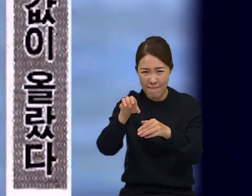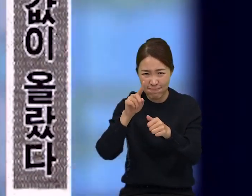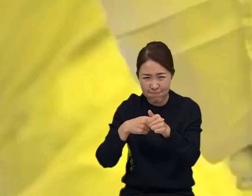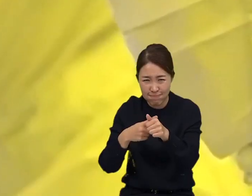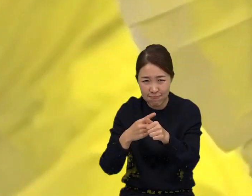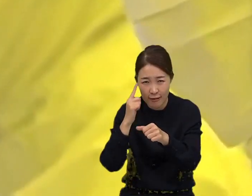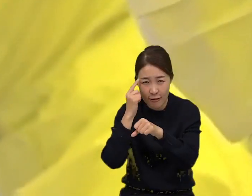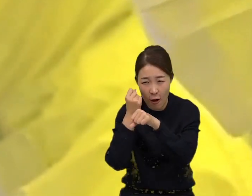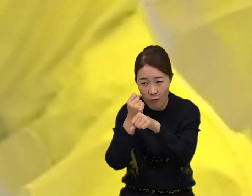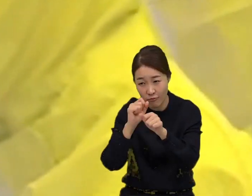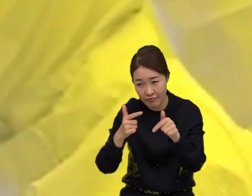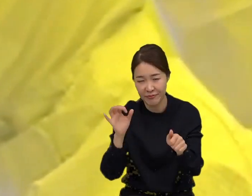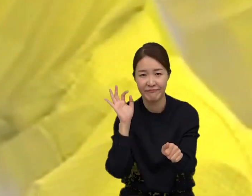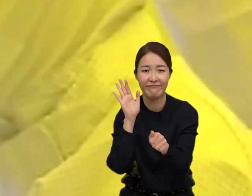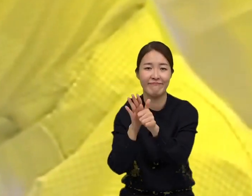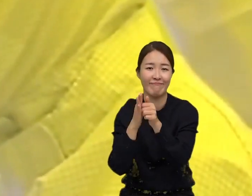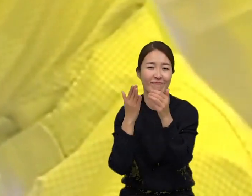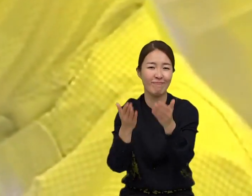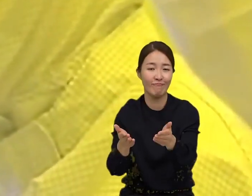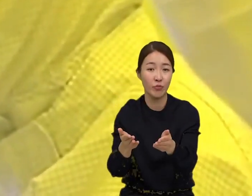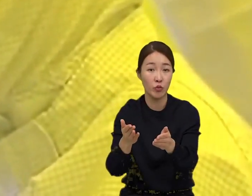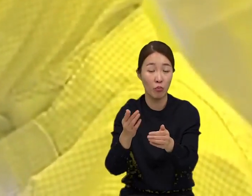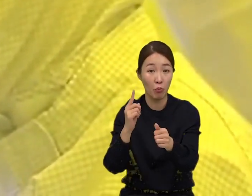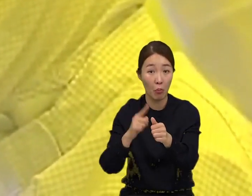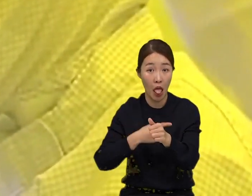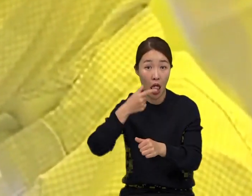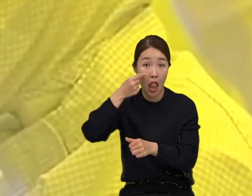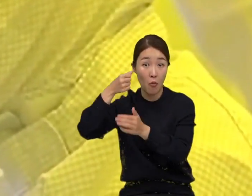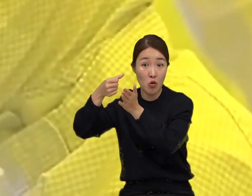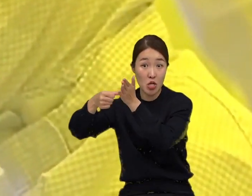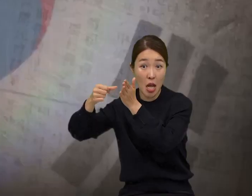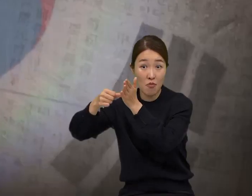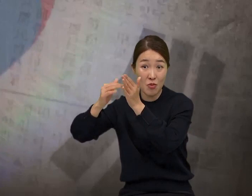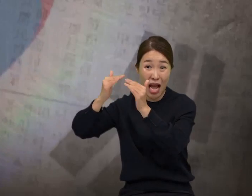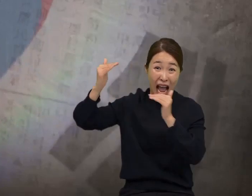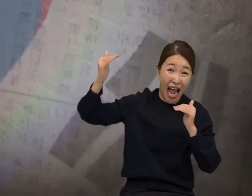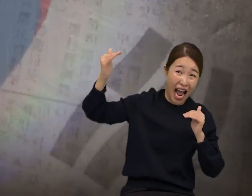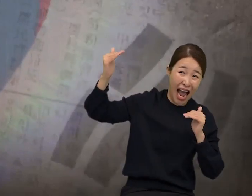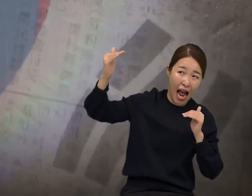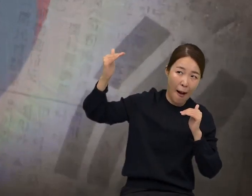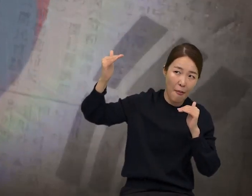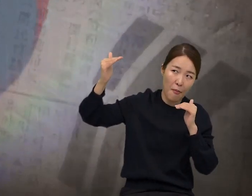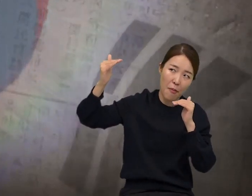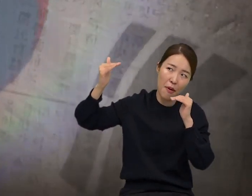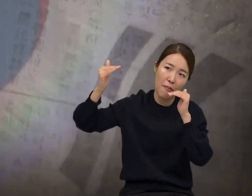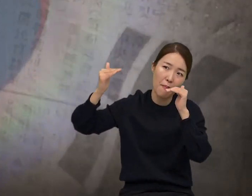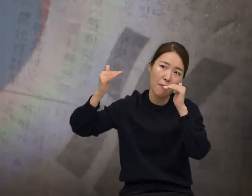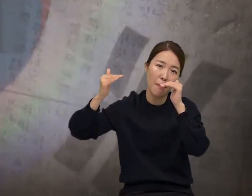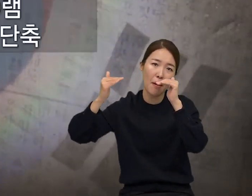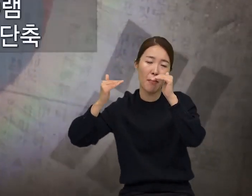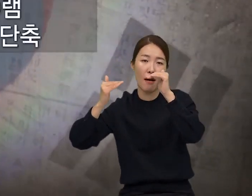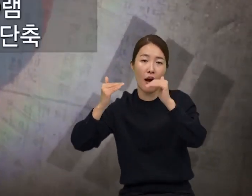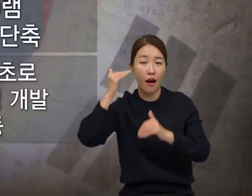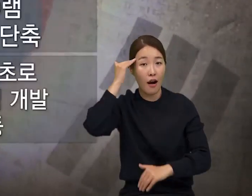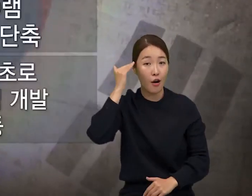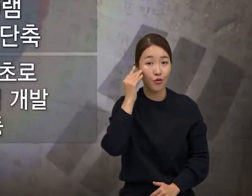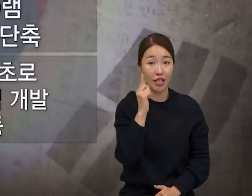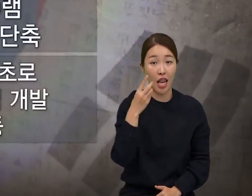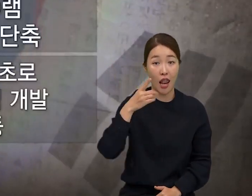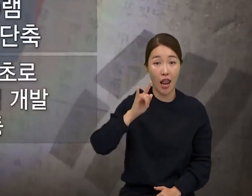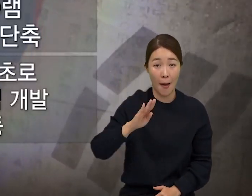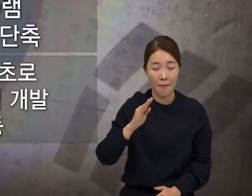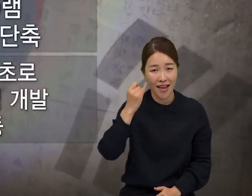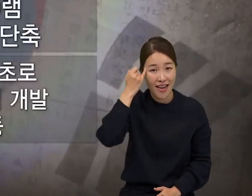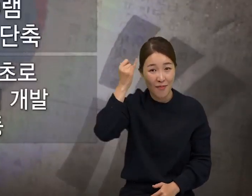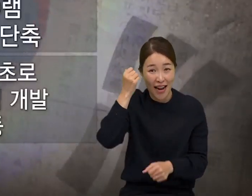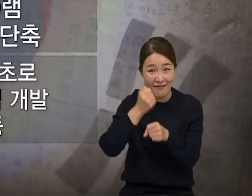시작했다. 서서히 일본과의 제품 개발 격차를 줄였다. 한국은 D램 개발